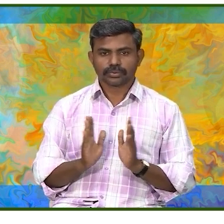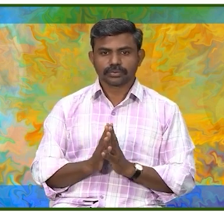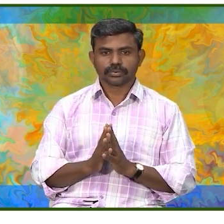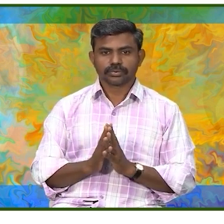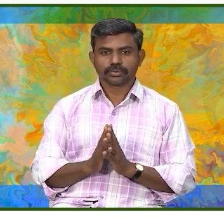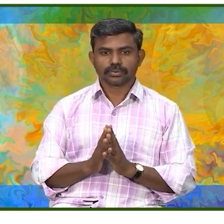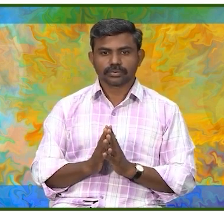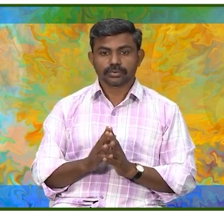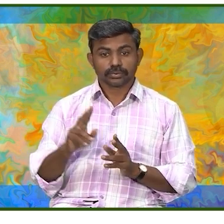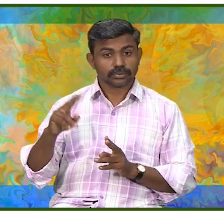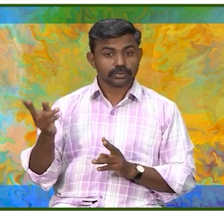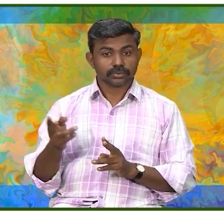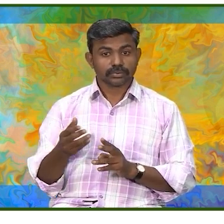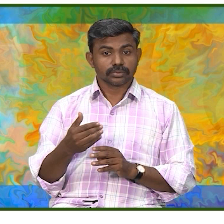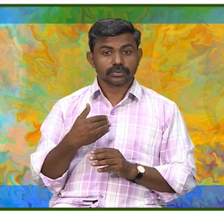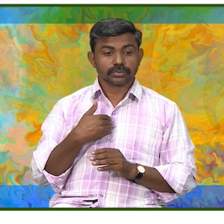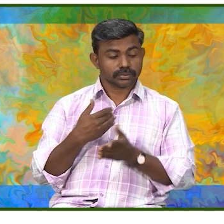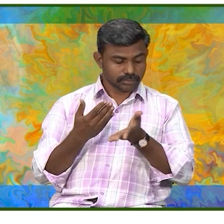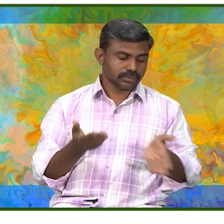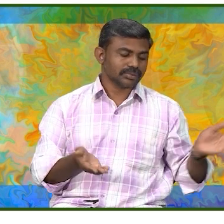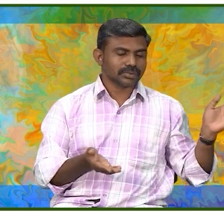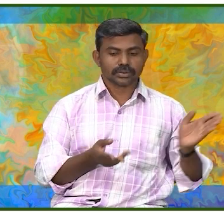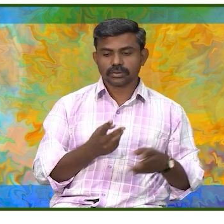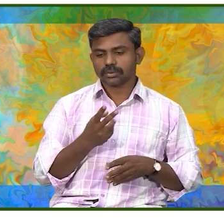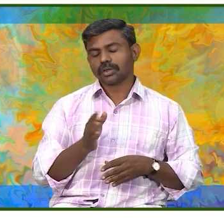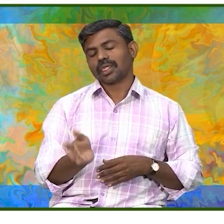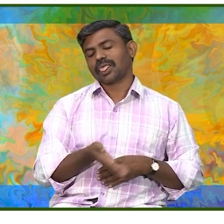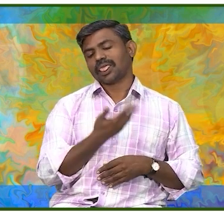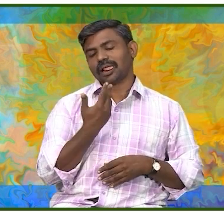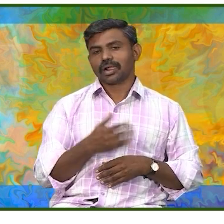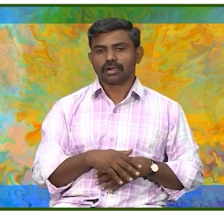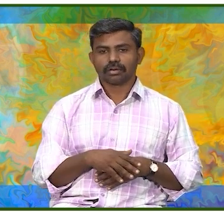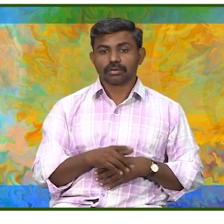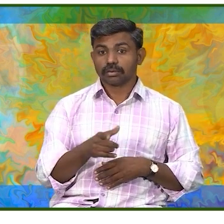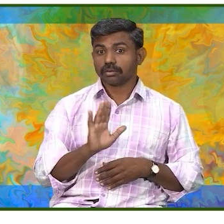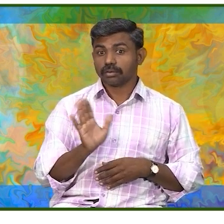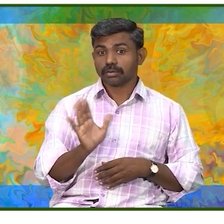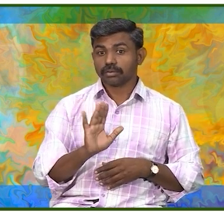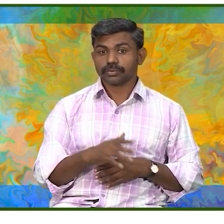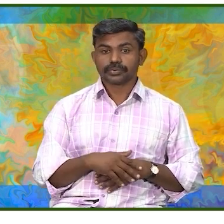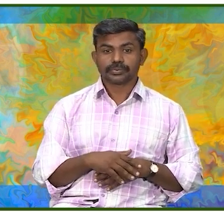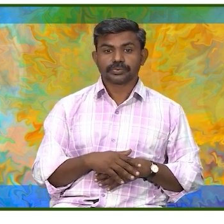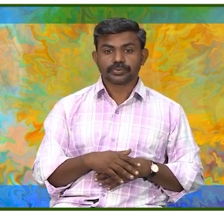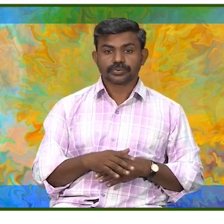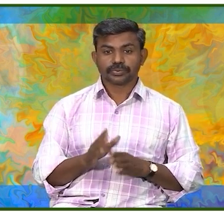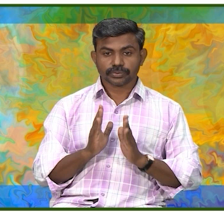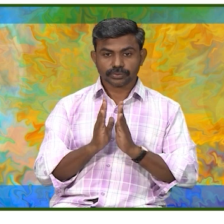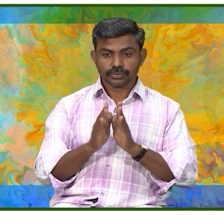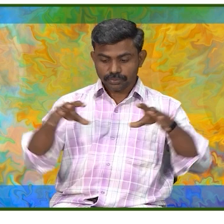பண்ண மாட்டான். இன்னொருத்தன் இருப்பான் எனக்கு என்னன்னு போவான், சண்டையை பார்த்தும் பார்க்காத மாதிரி போவான். நாம் அப்படிப்பட்ட ஆள் கிடையாது.